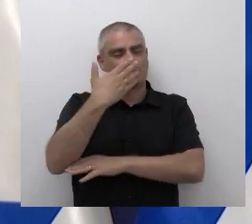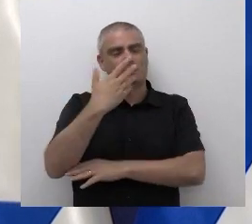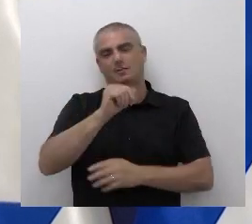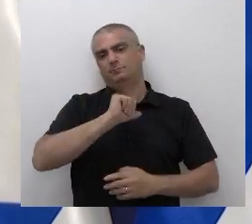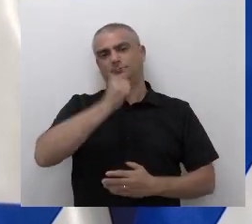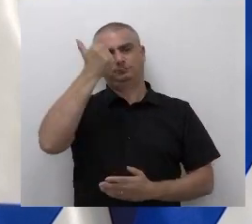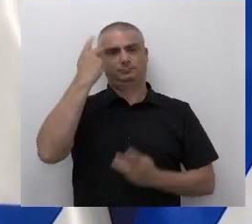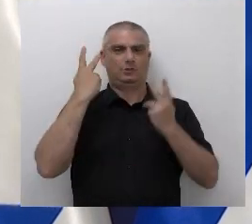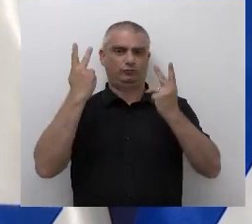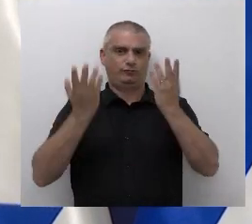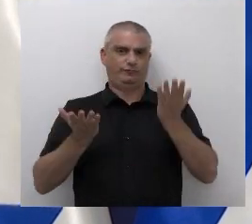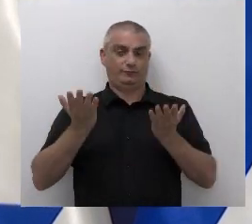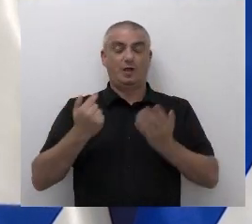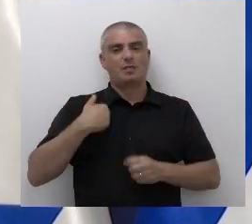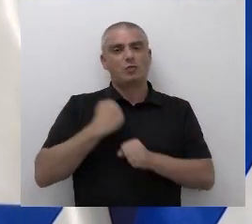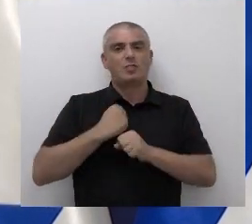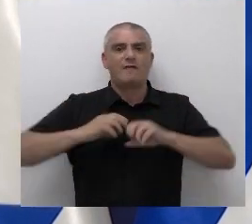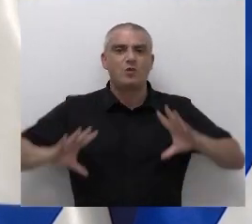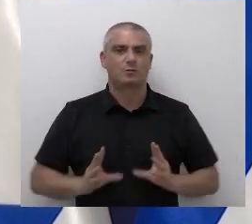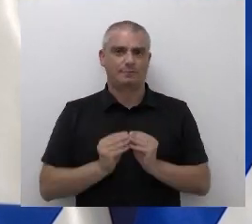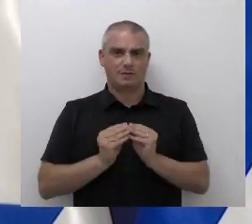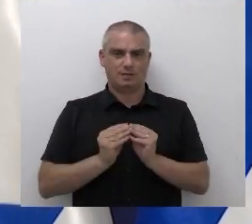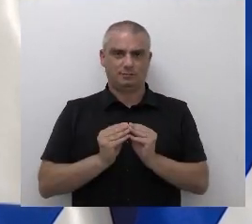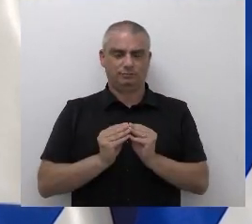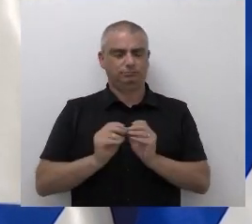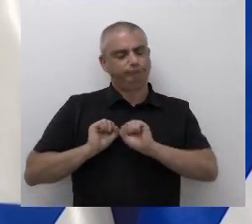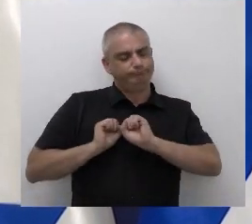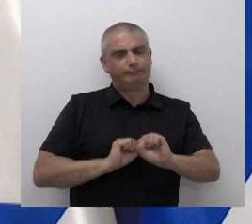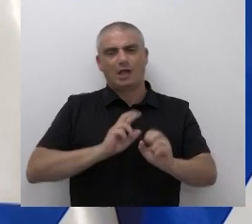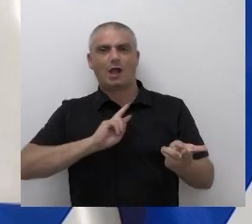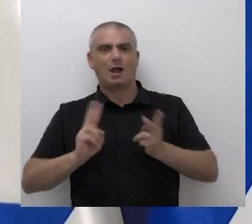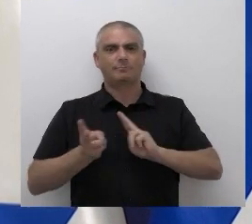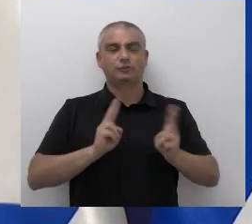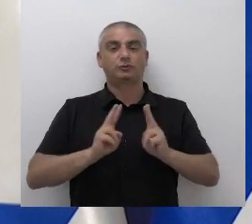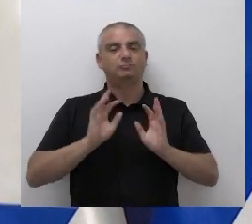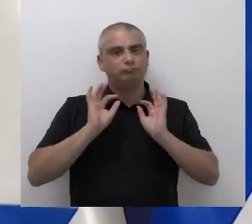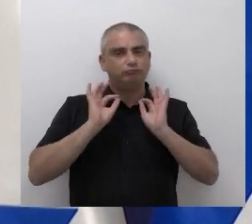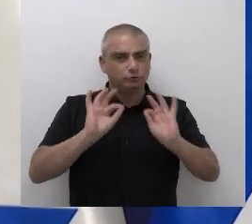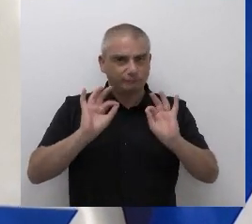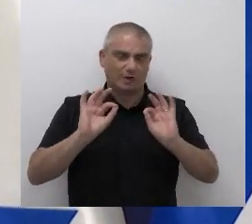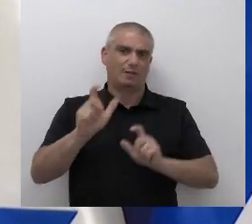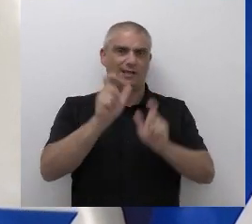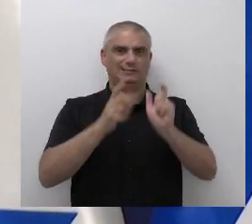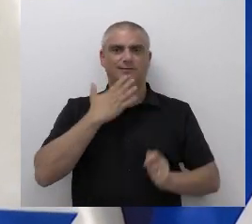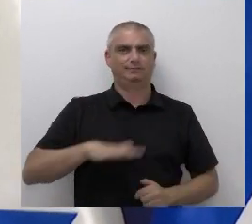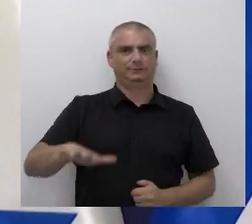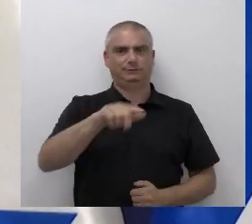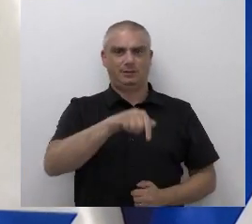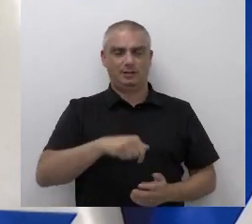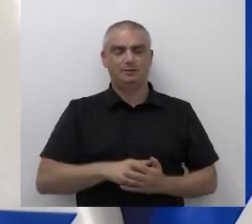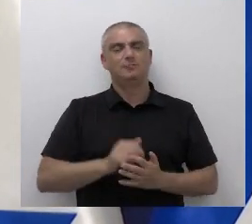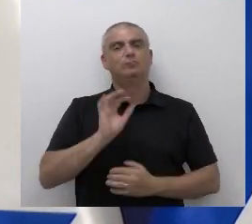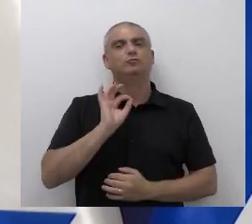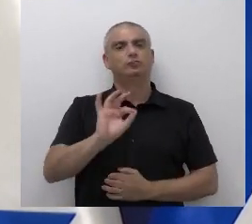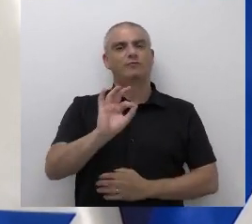הכף אנחנו נעבוד יחד שכם אל שכם למען אזרחי ישראל למען